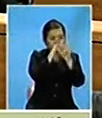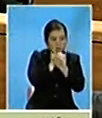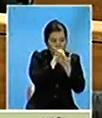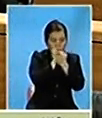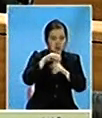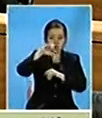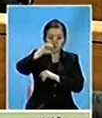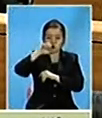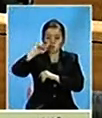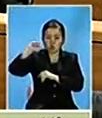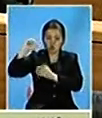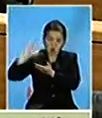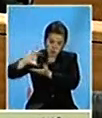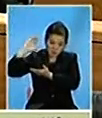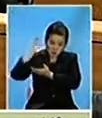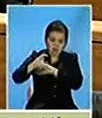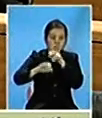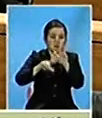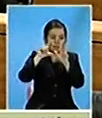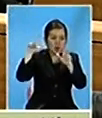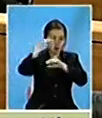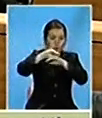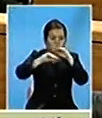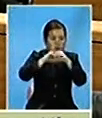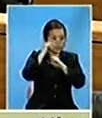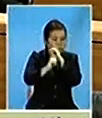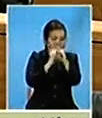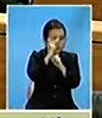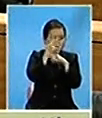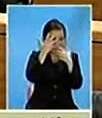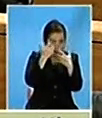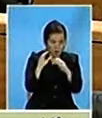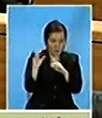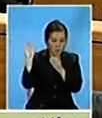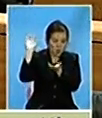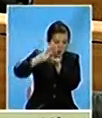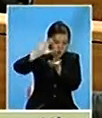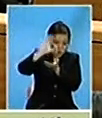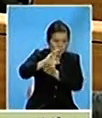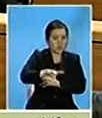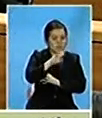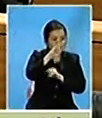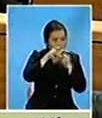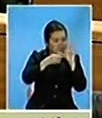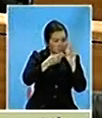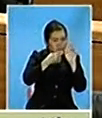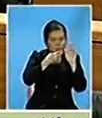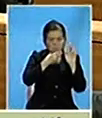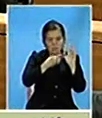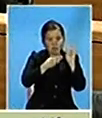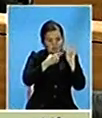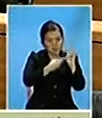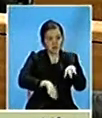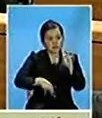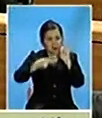ล้านทำมา3ปีแล้วก็มีกองทุนช่วยแค่ 70,000ถึง 80,000 บาทเท่านั้นเองมีผู้เสพผ่าน